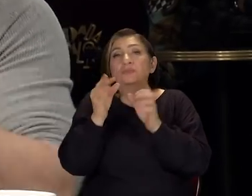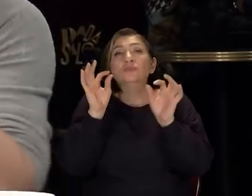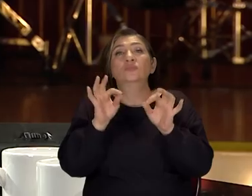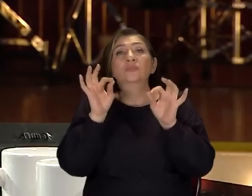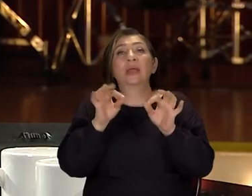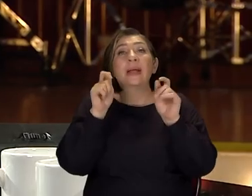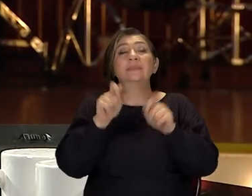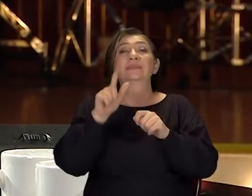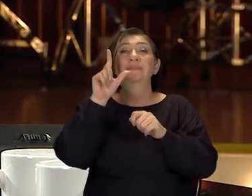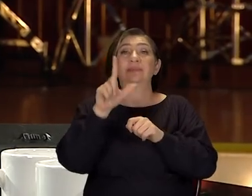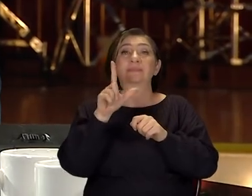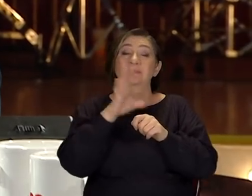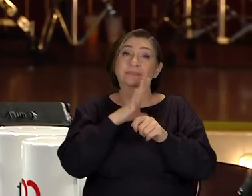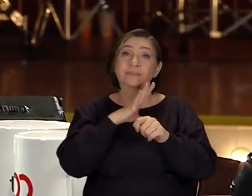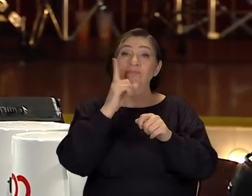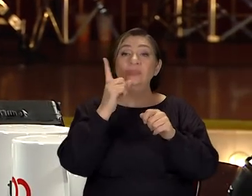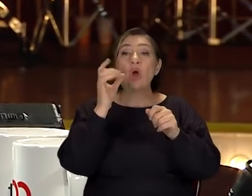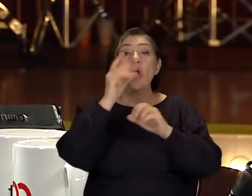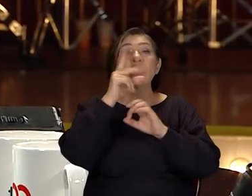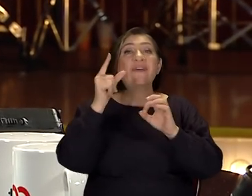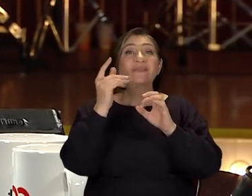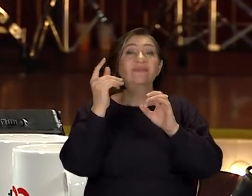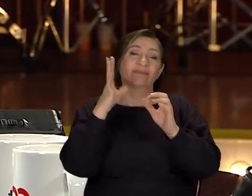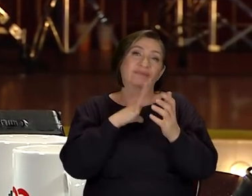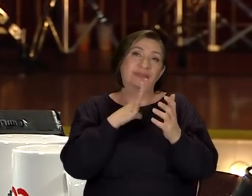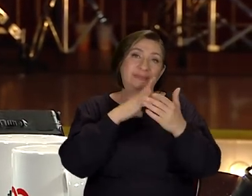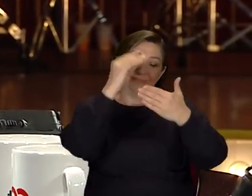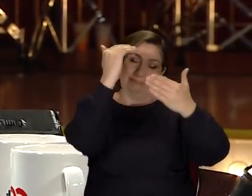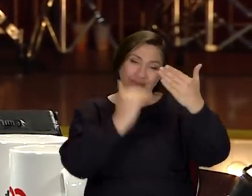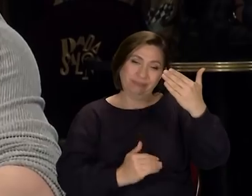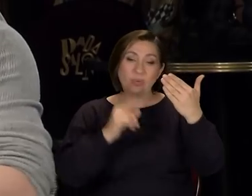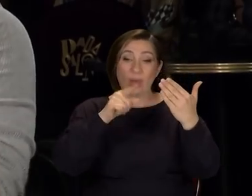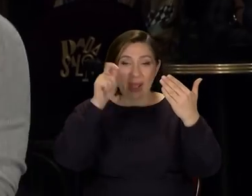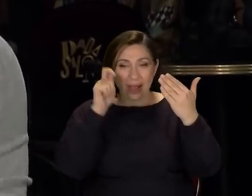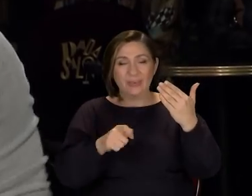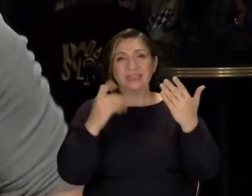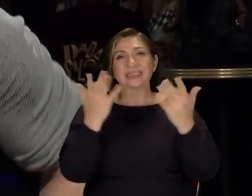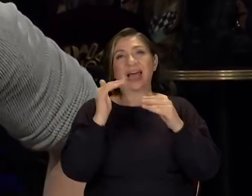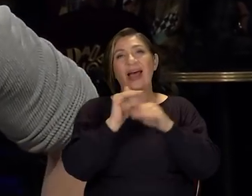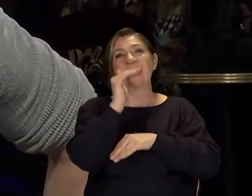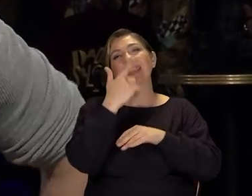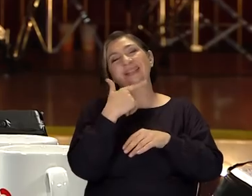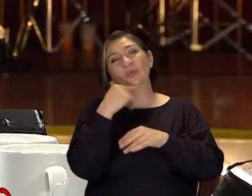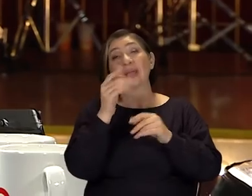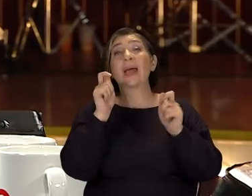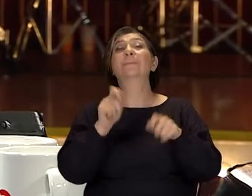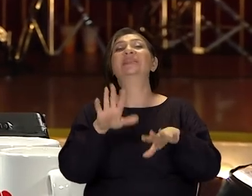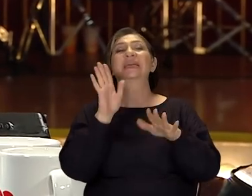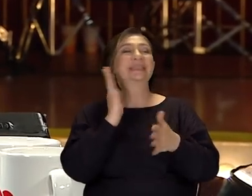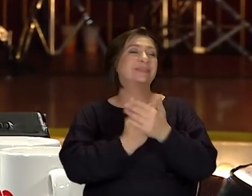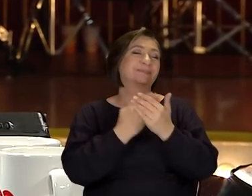mutlaka yapılması gerekenler var. Bir ödevler manzumesi var. Onları yaparsan daha hayat tatlı olur.